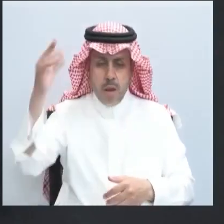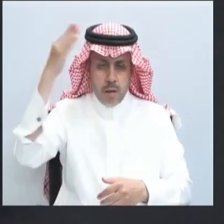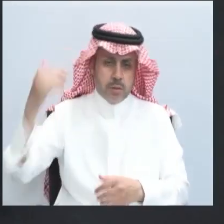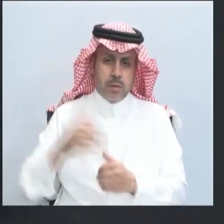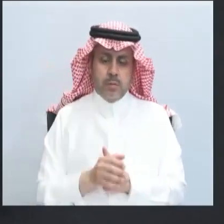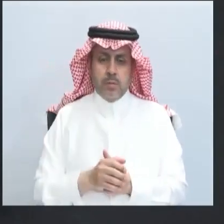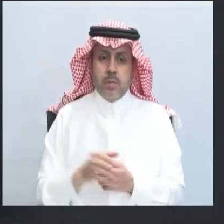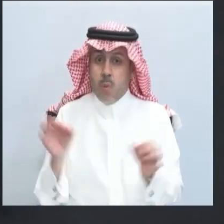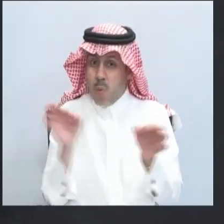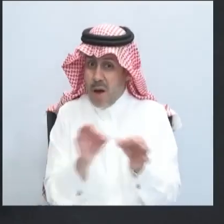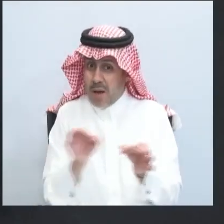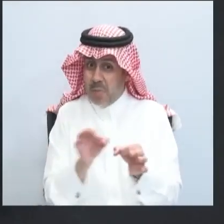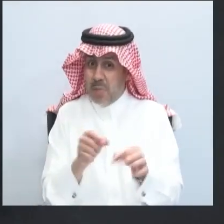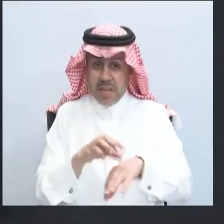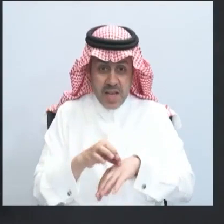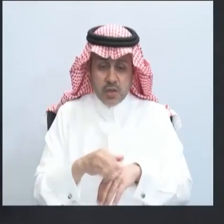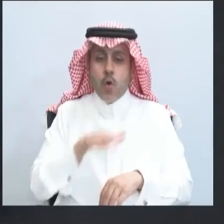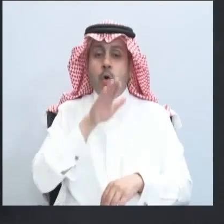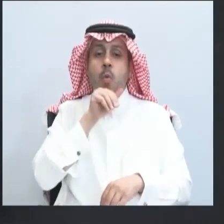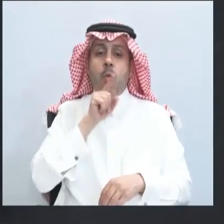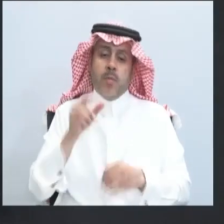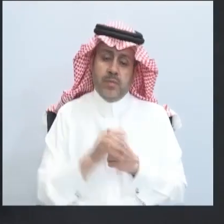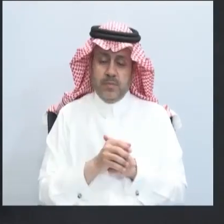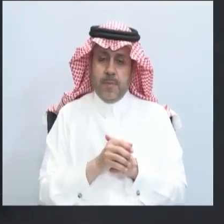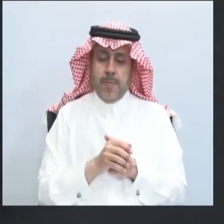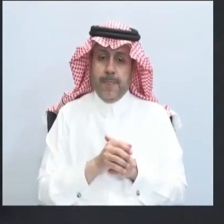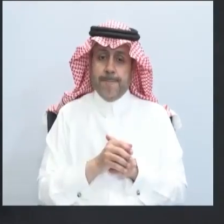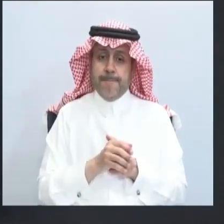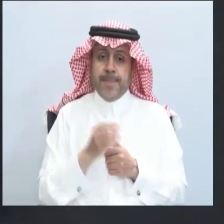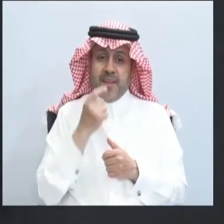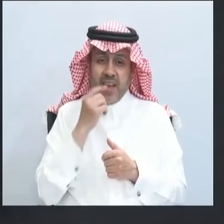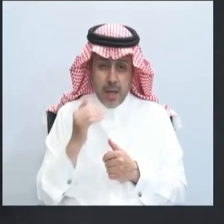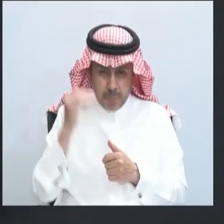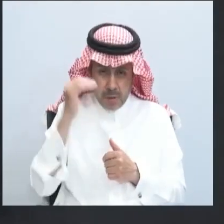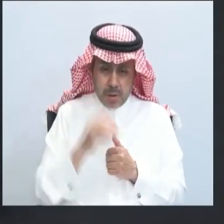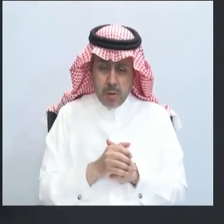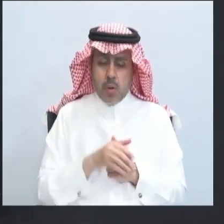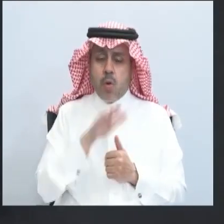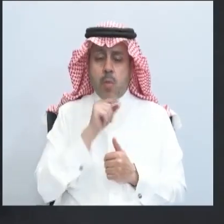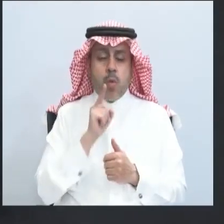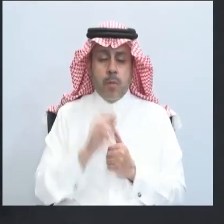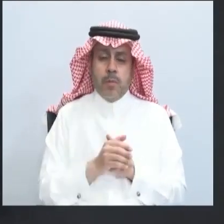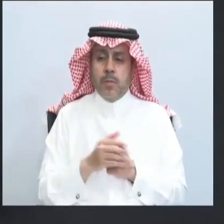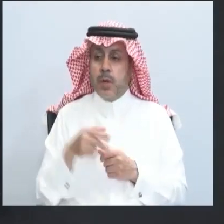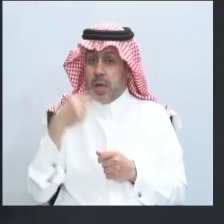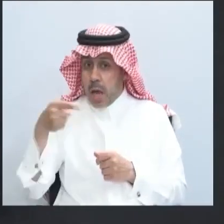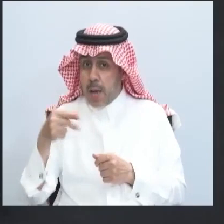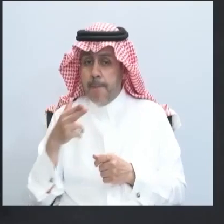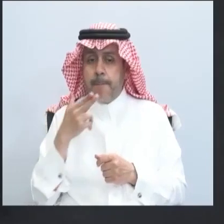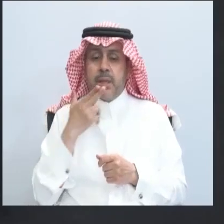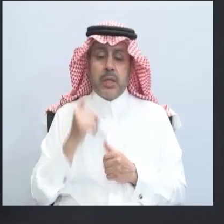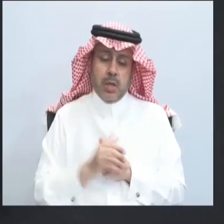واقرب الناس والديك لو قلت لوالدك او لوالدتك كلمه